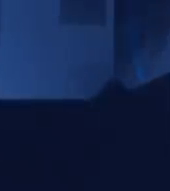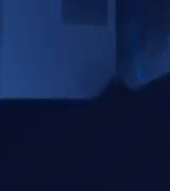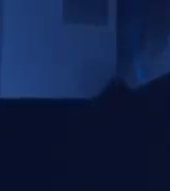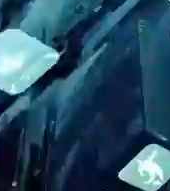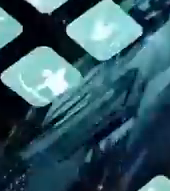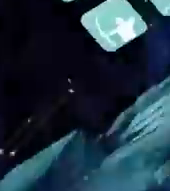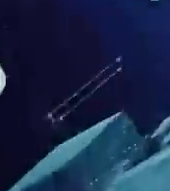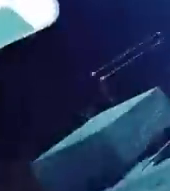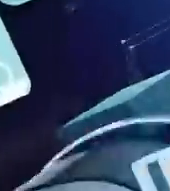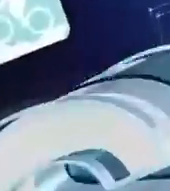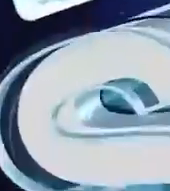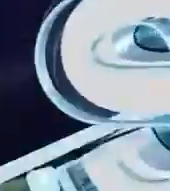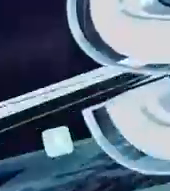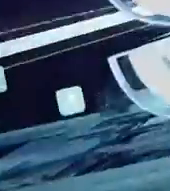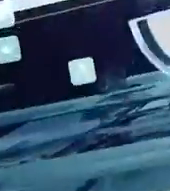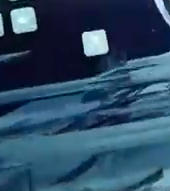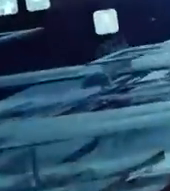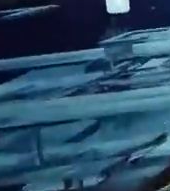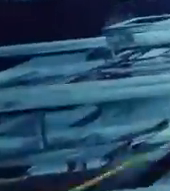телеарнасы.